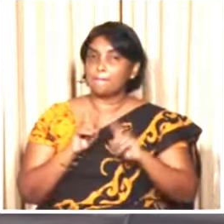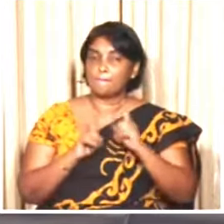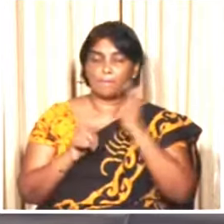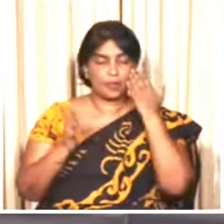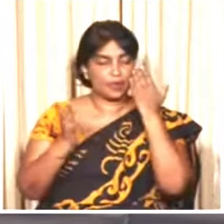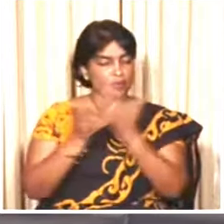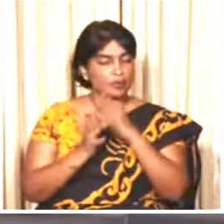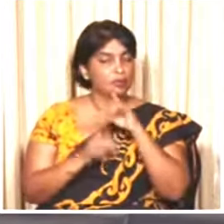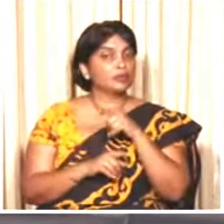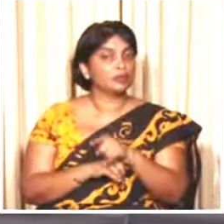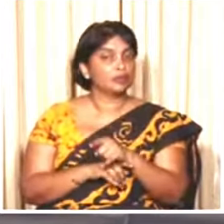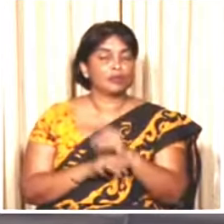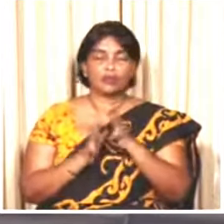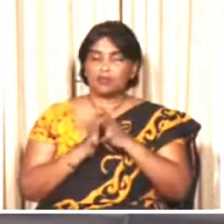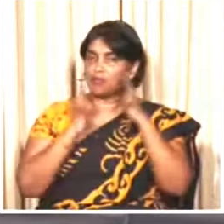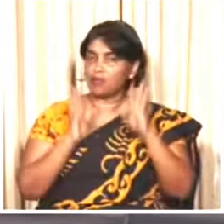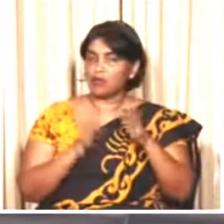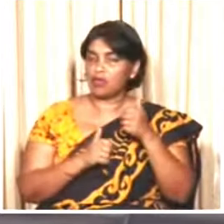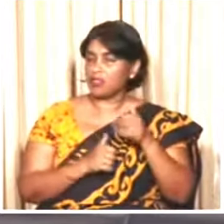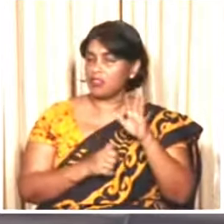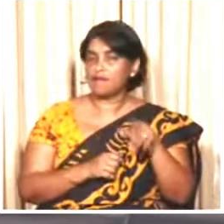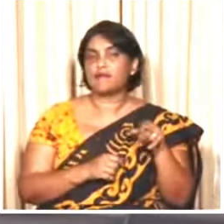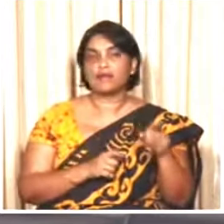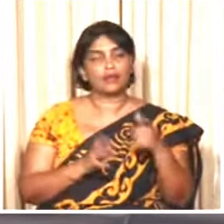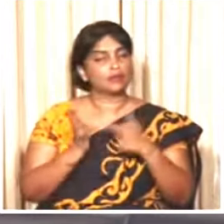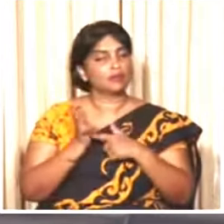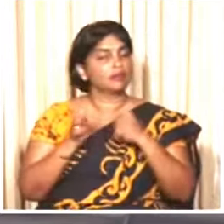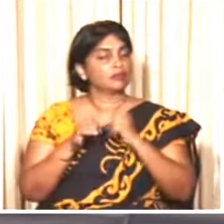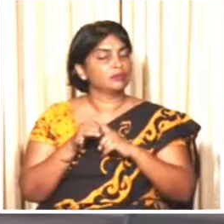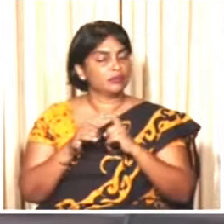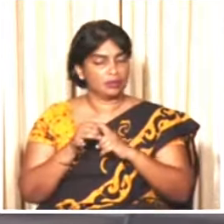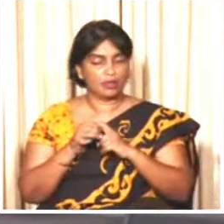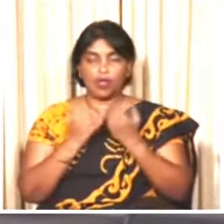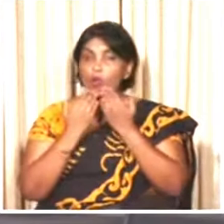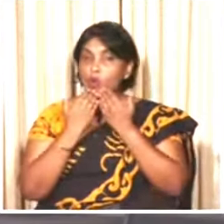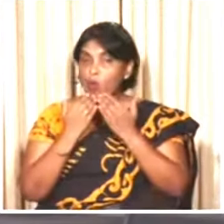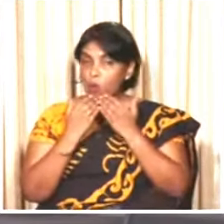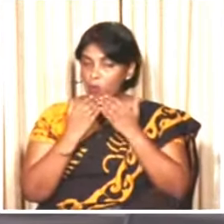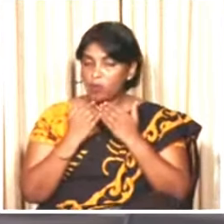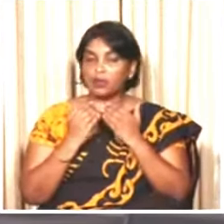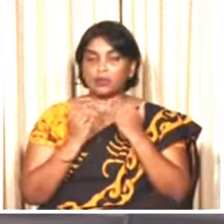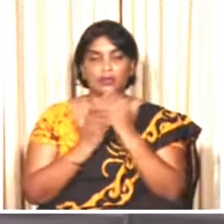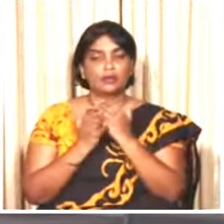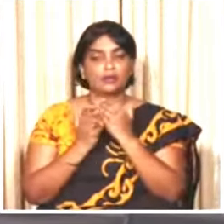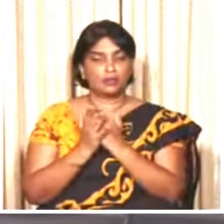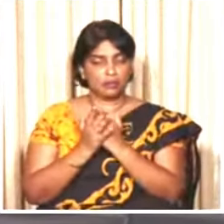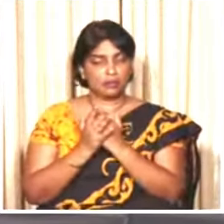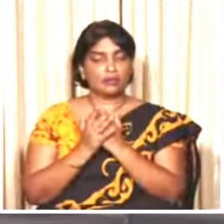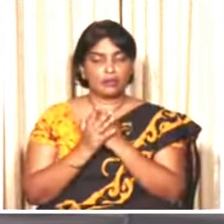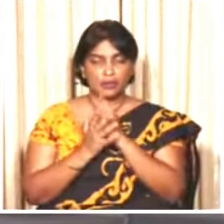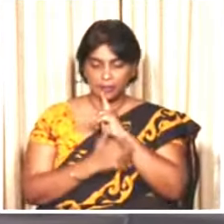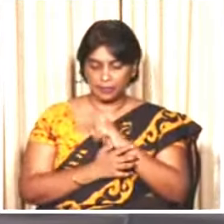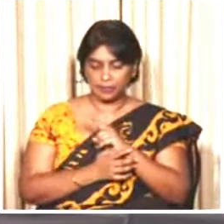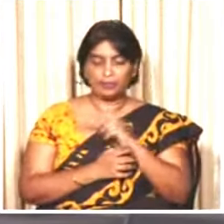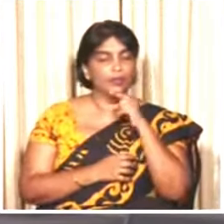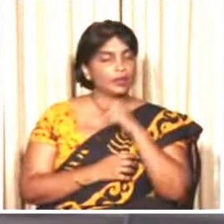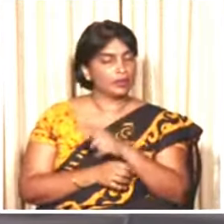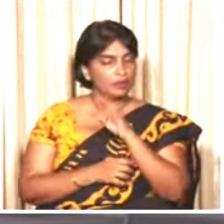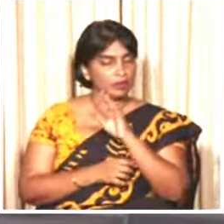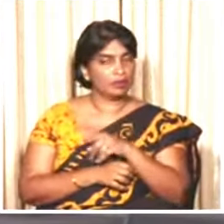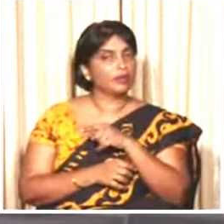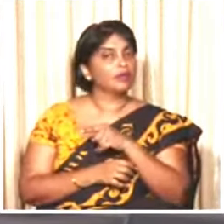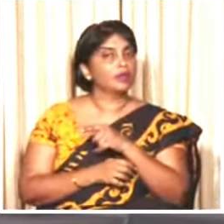දාලා තියෙනවා. මේකේ හොඳටම තියෙනවා ප්‍රසම්පාදන මාර්ගෝපදේශක සංග්‍රහය ගැන කතා කෙරුවොත් ඒකේ